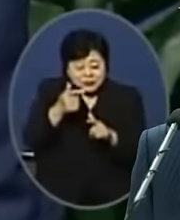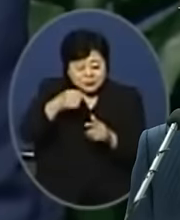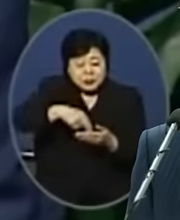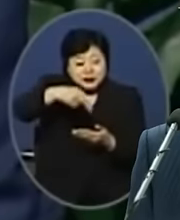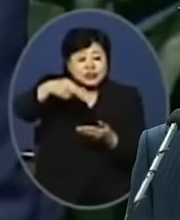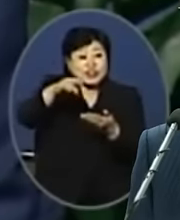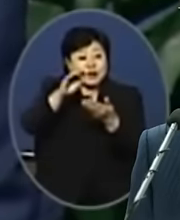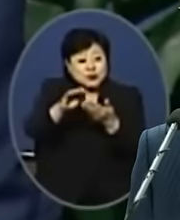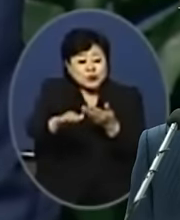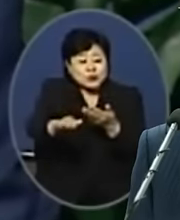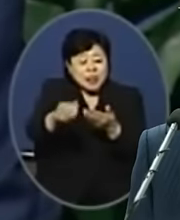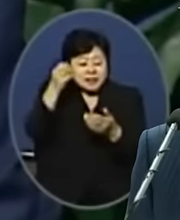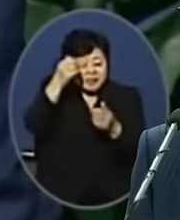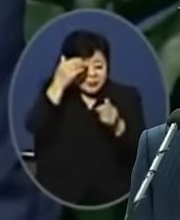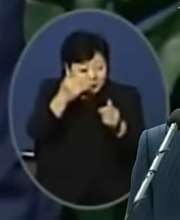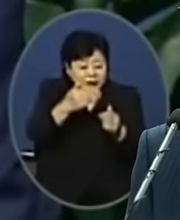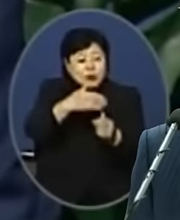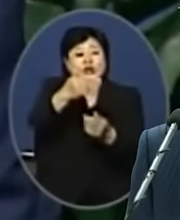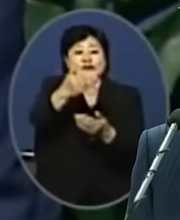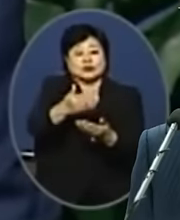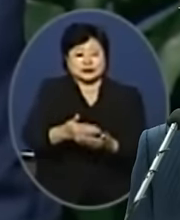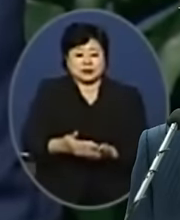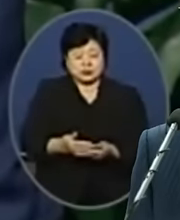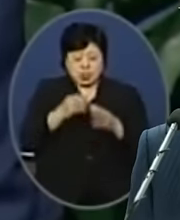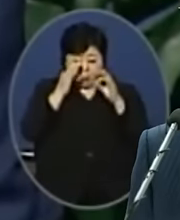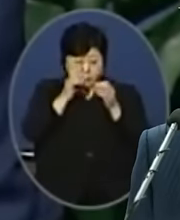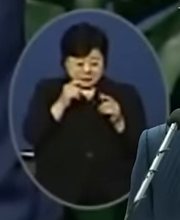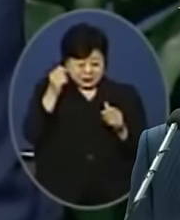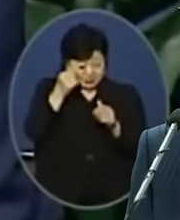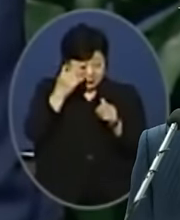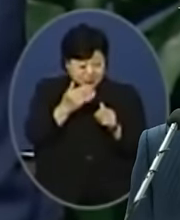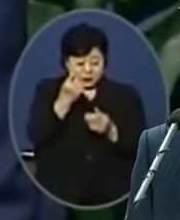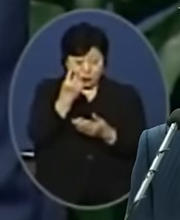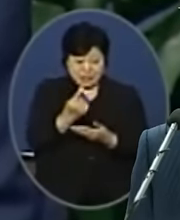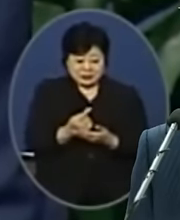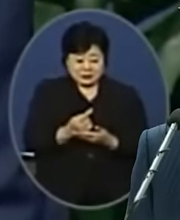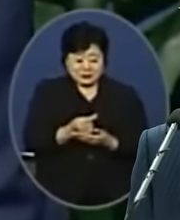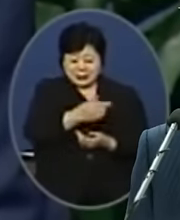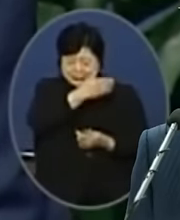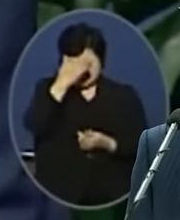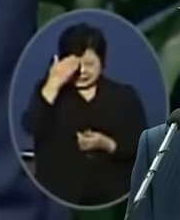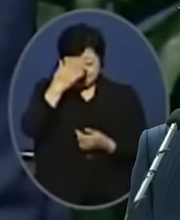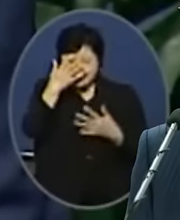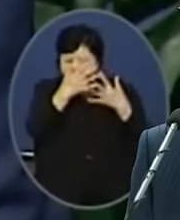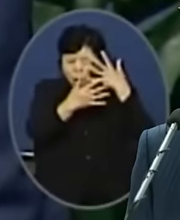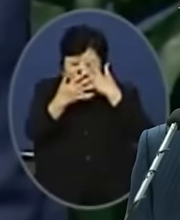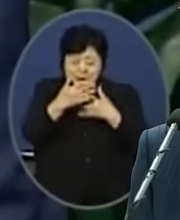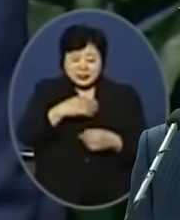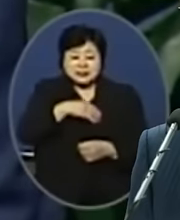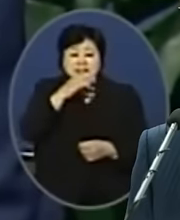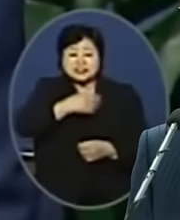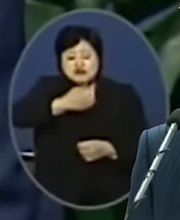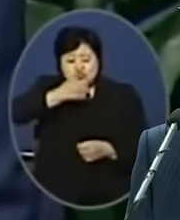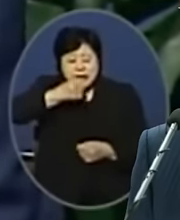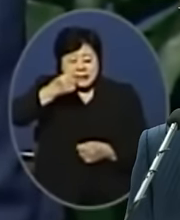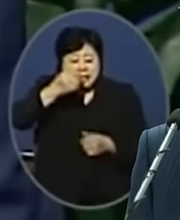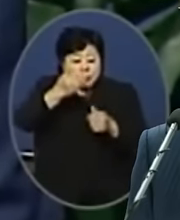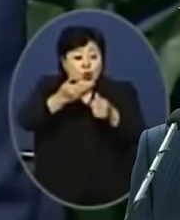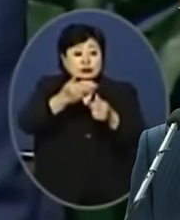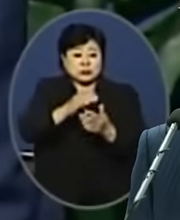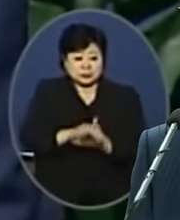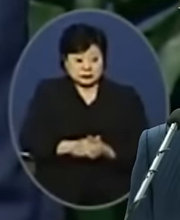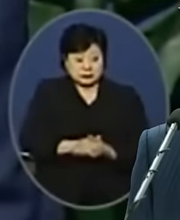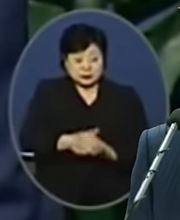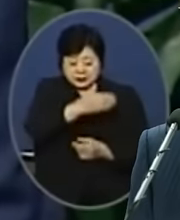승천하고 난 다음에 성령을 보내주셔서 눈에 안 보이는 성령의 메시지에서 젊은이는 환상을 보고 늙은이는 꿈을 꾸도록